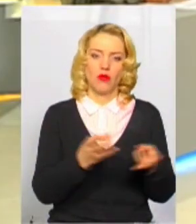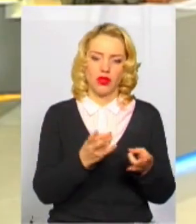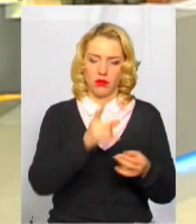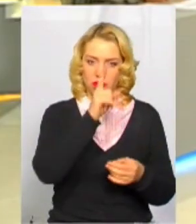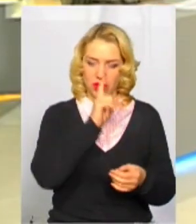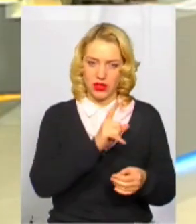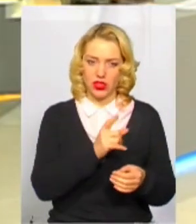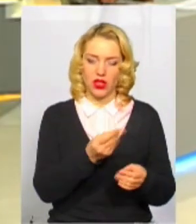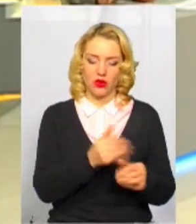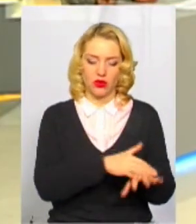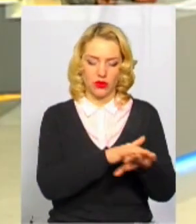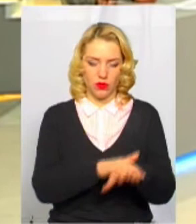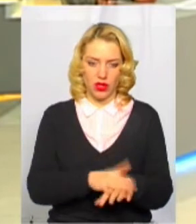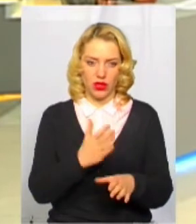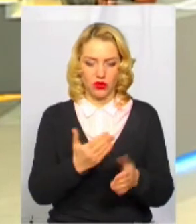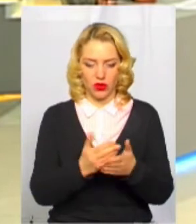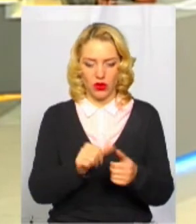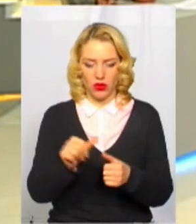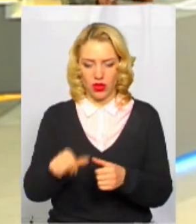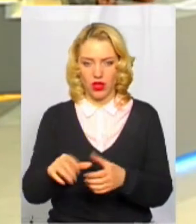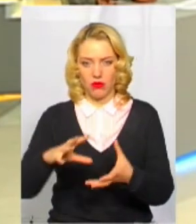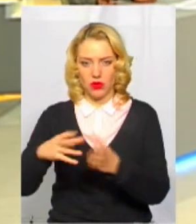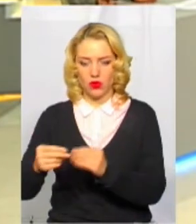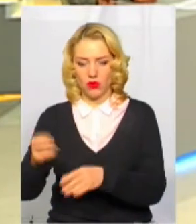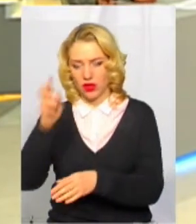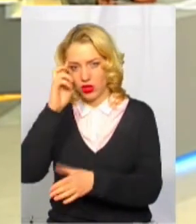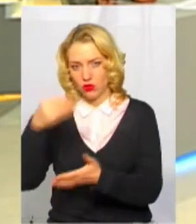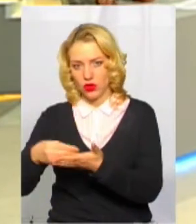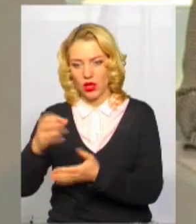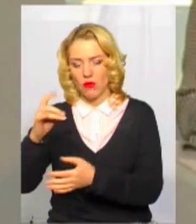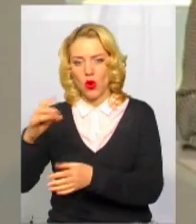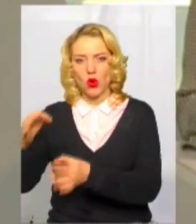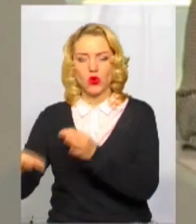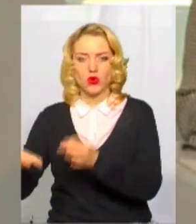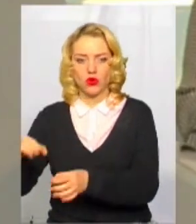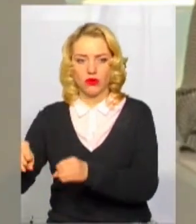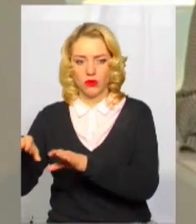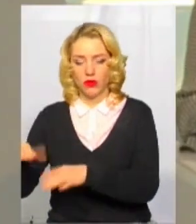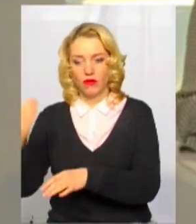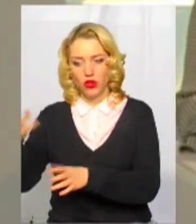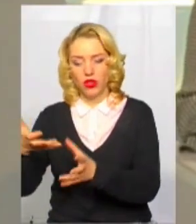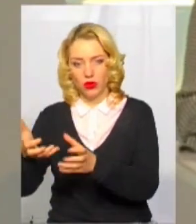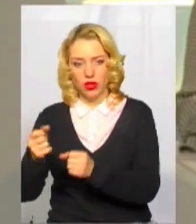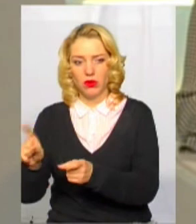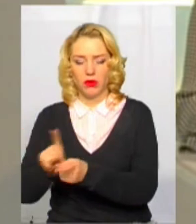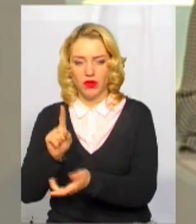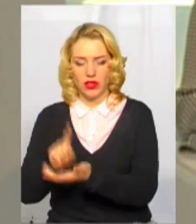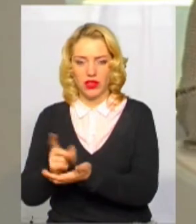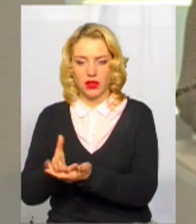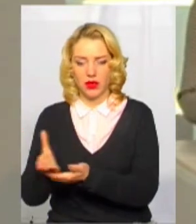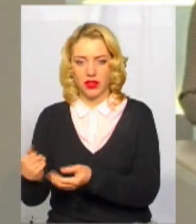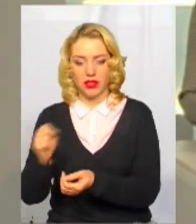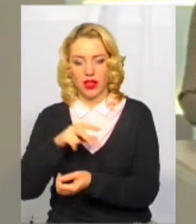місячна. Якщо приходить окрема сума з держбюджету по судовим рішенням, вони отримують і вони теж зобов'язані її